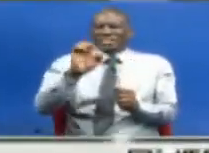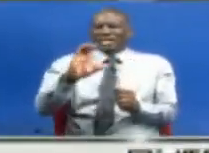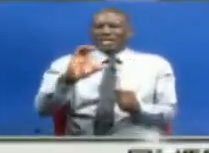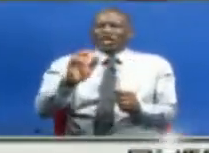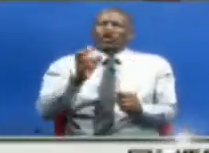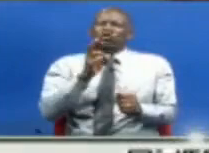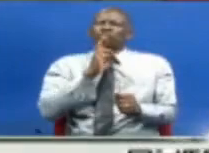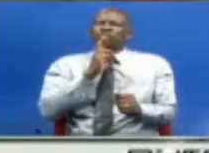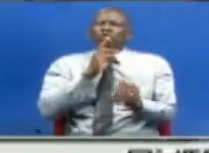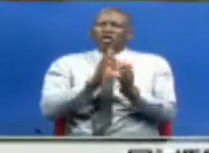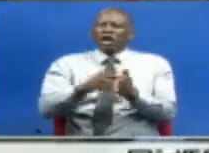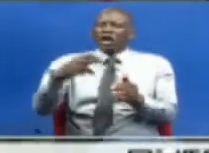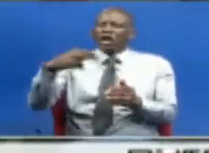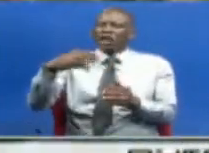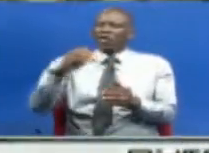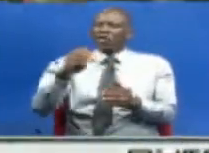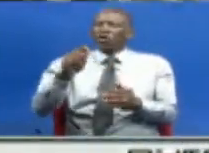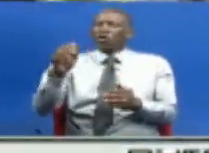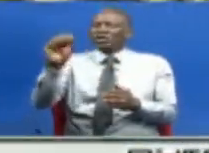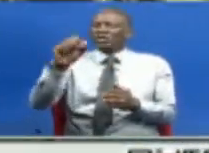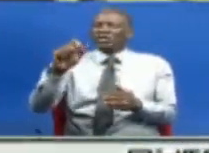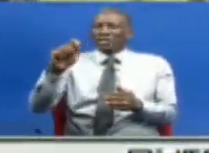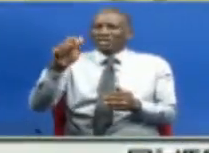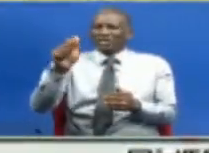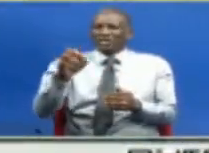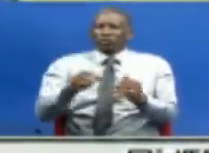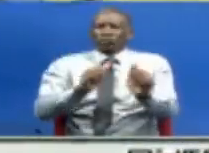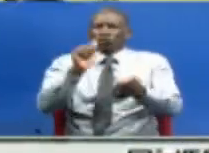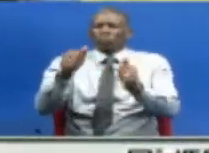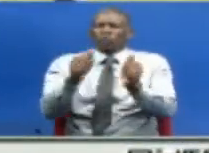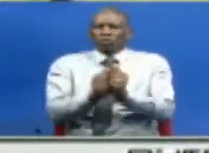nayo Hot Stars itaikaribisha Spitfire.